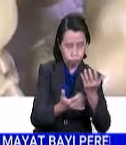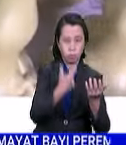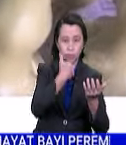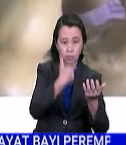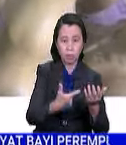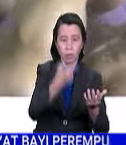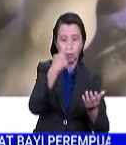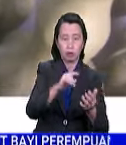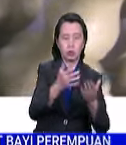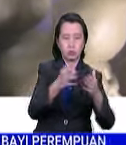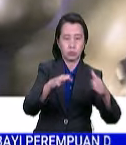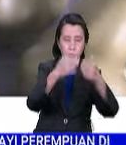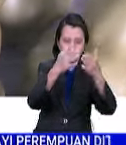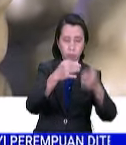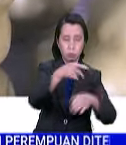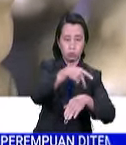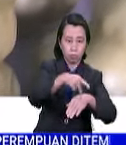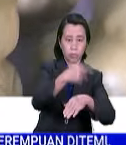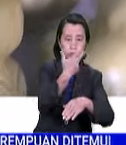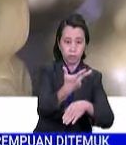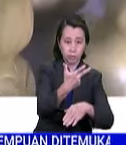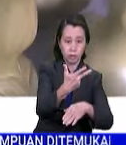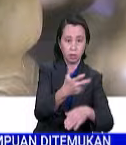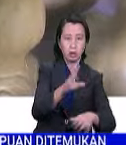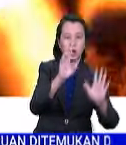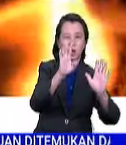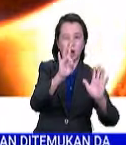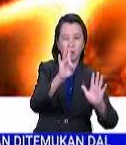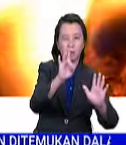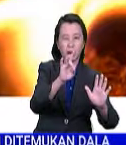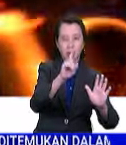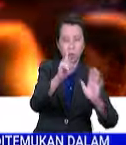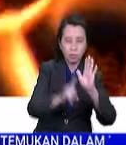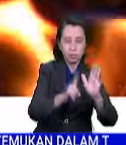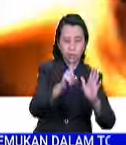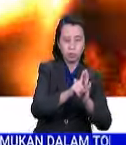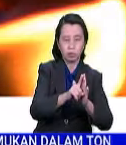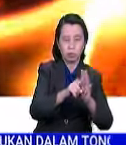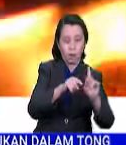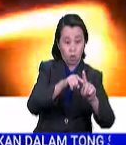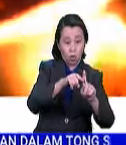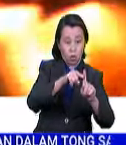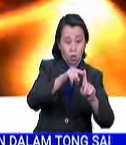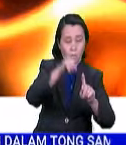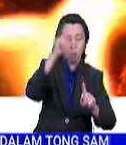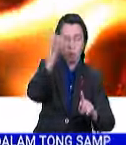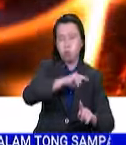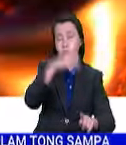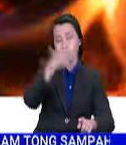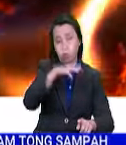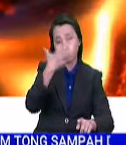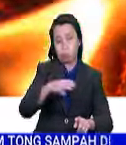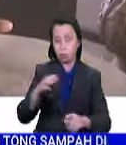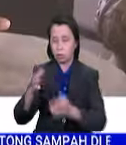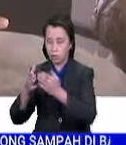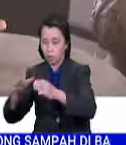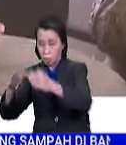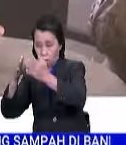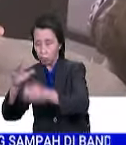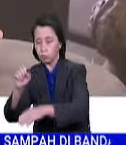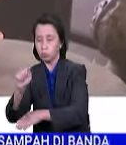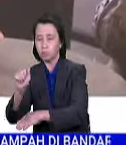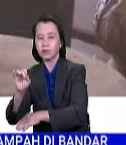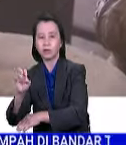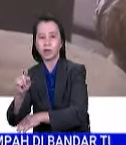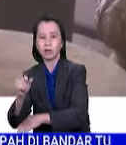lama untuk labu Pulau Tiga iaitu 8 jam dengan suhu yang lebih tinggi berbanding labu sayung. Rokiah